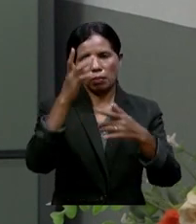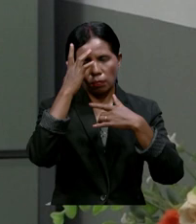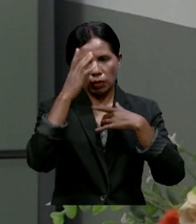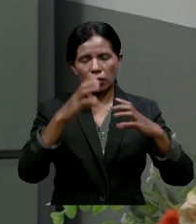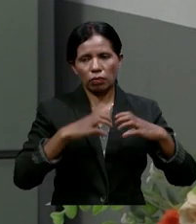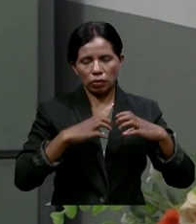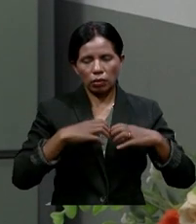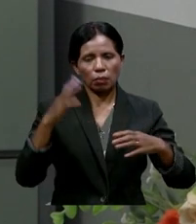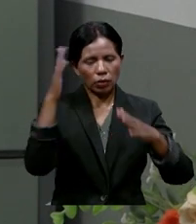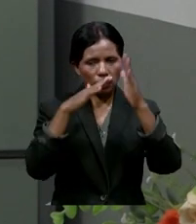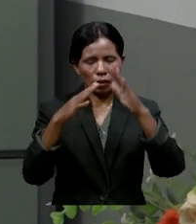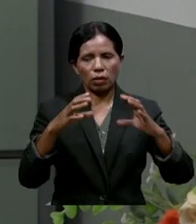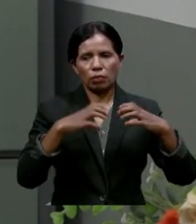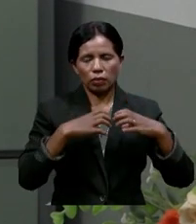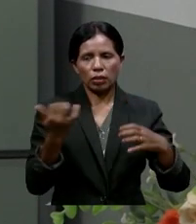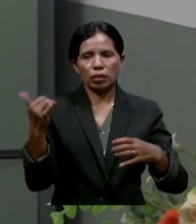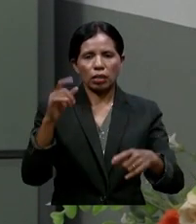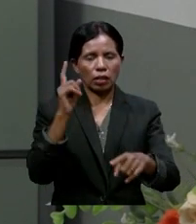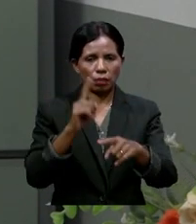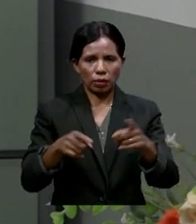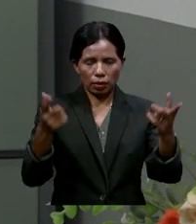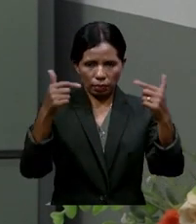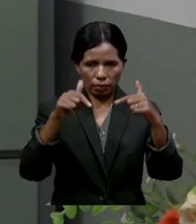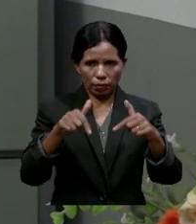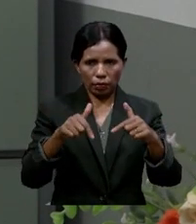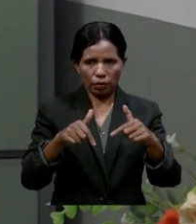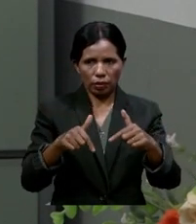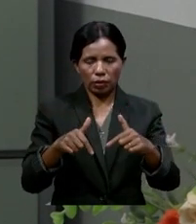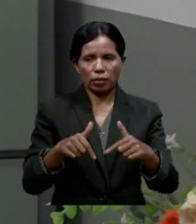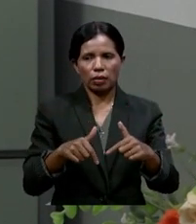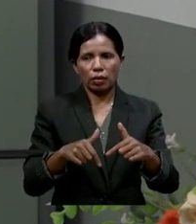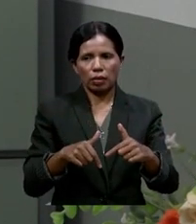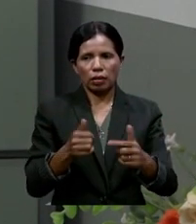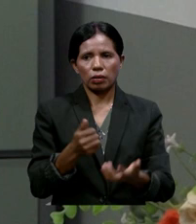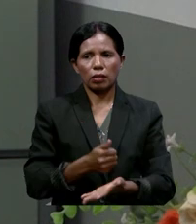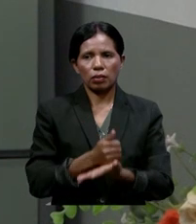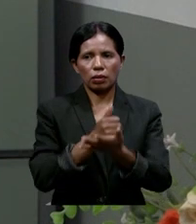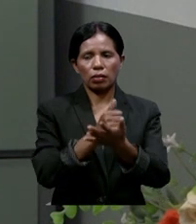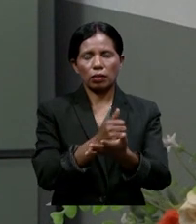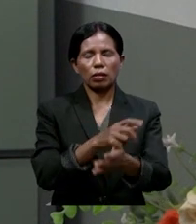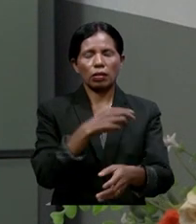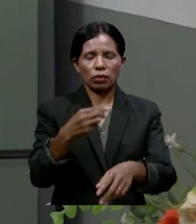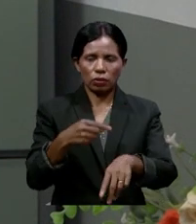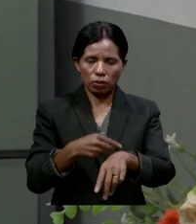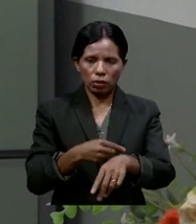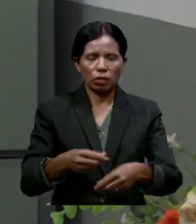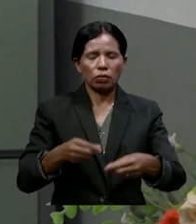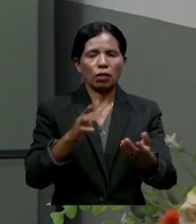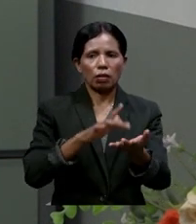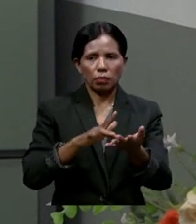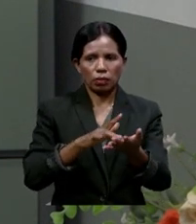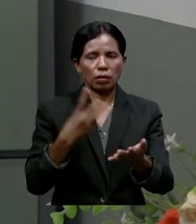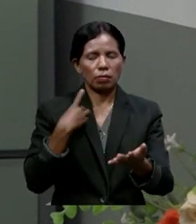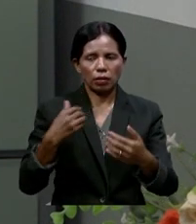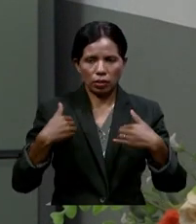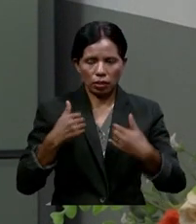be mak problema fuan tengki sira la bele tolorong tengki atende duni tengki sona duni tengki fuai moruk ni ami at iha atendemen